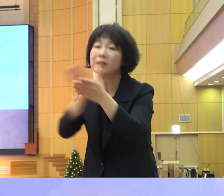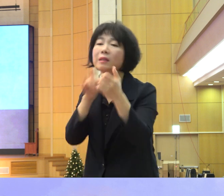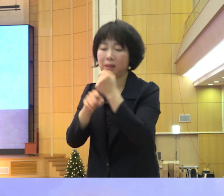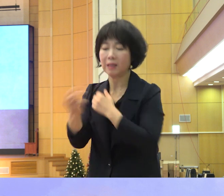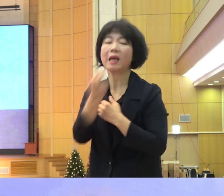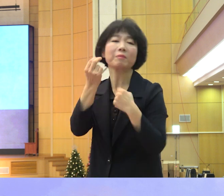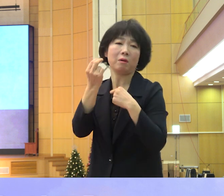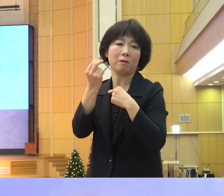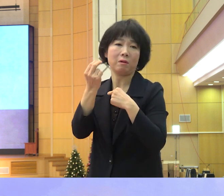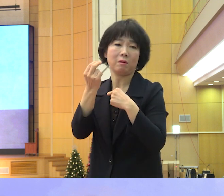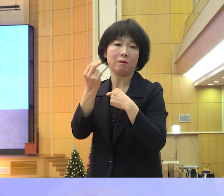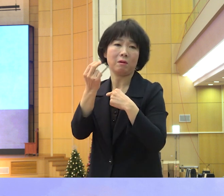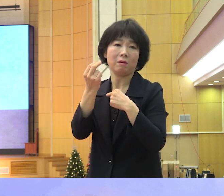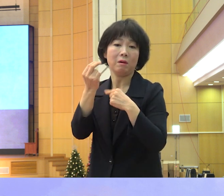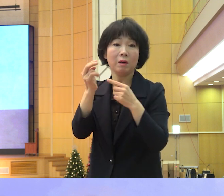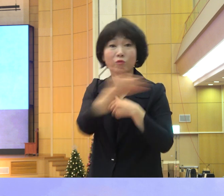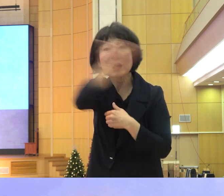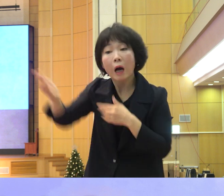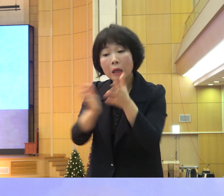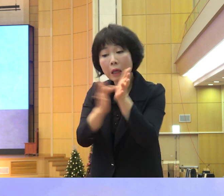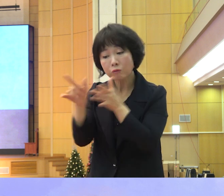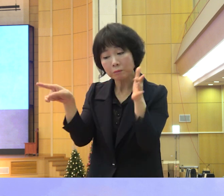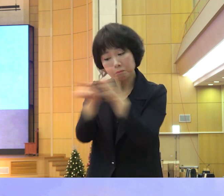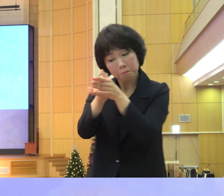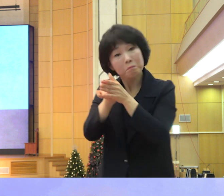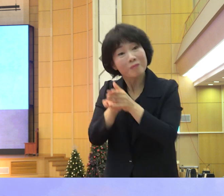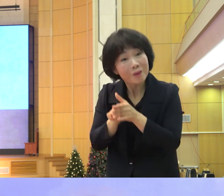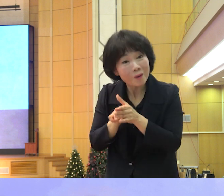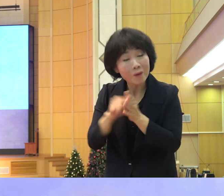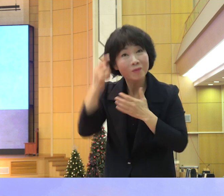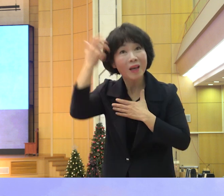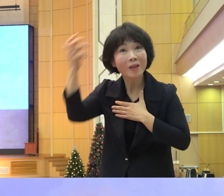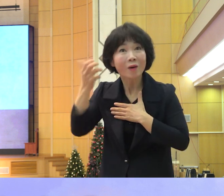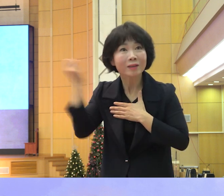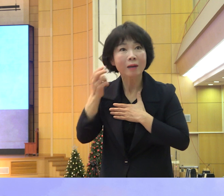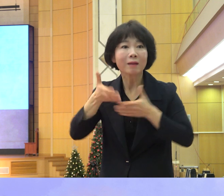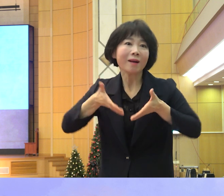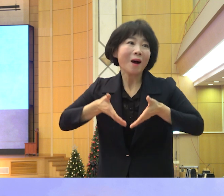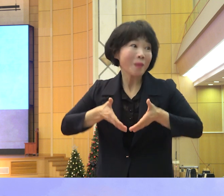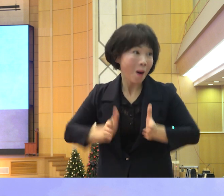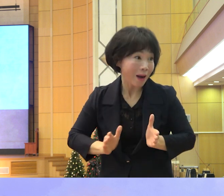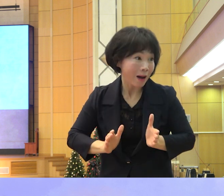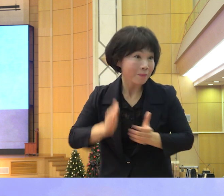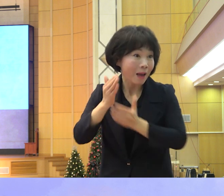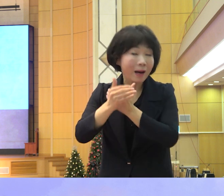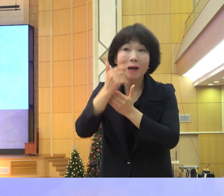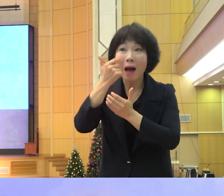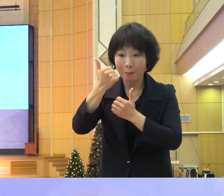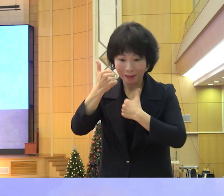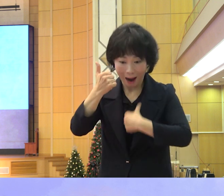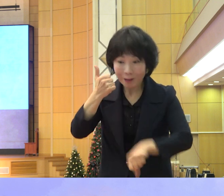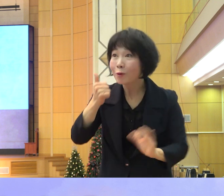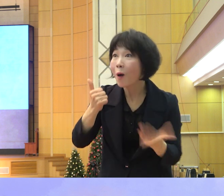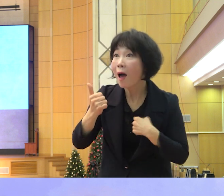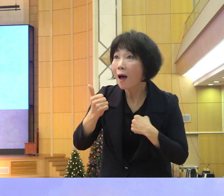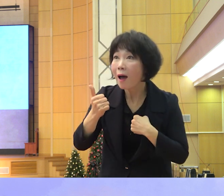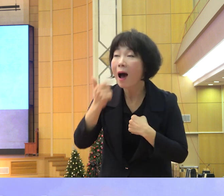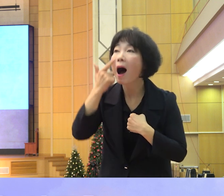그랬지. 예수 믿고 거듭나서 하나님 자녀가 될 때 아버지께로 돌아올 수 있다 그랬어.